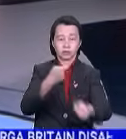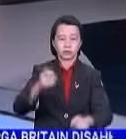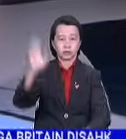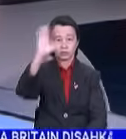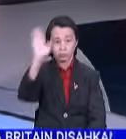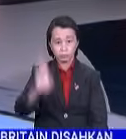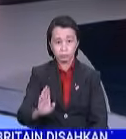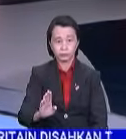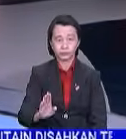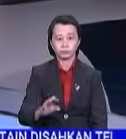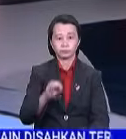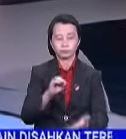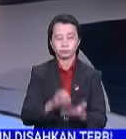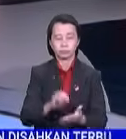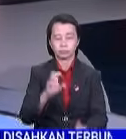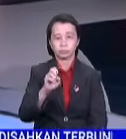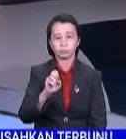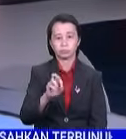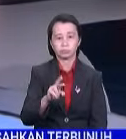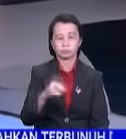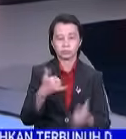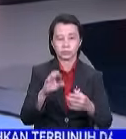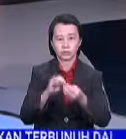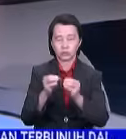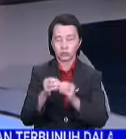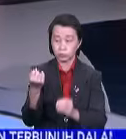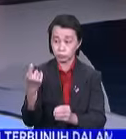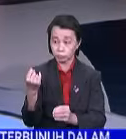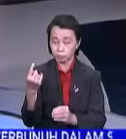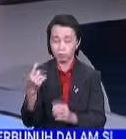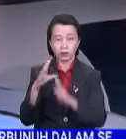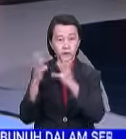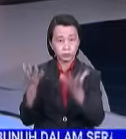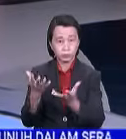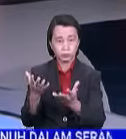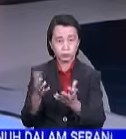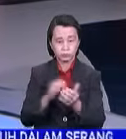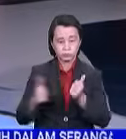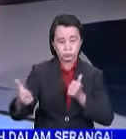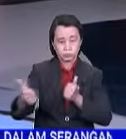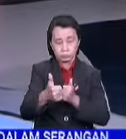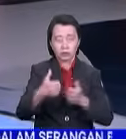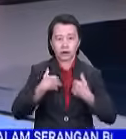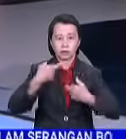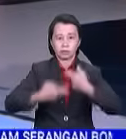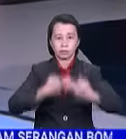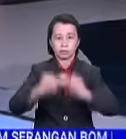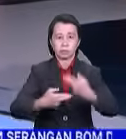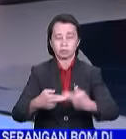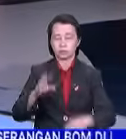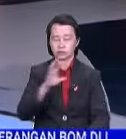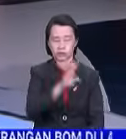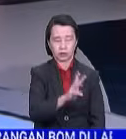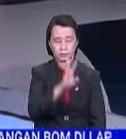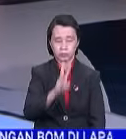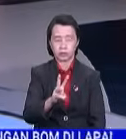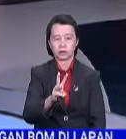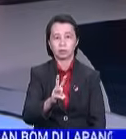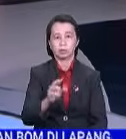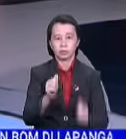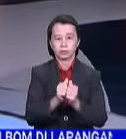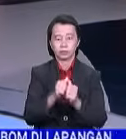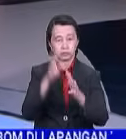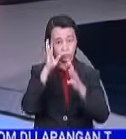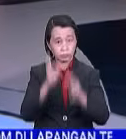andreazzoli Aloevera kembali nomor 11 dunia itu menewaskan lawannya yang berada dirangking ke-66 tersebut